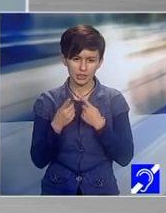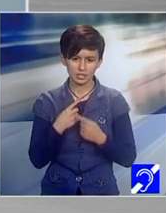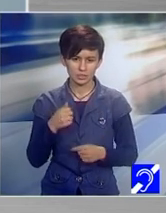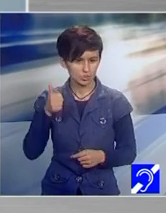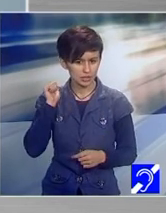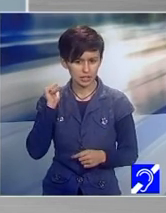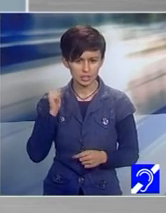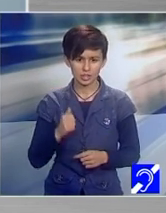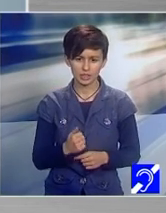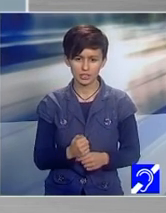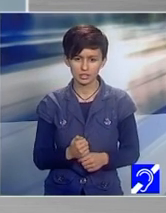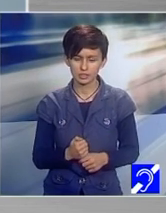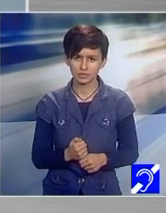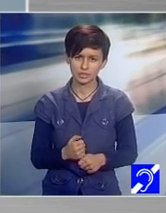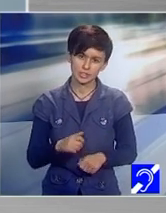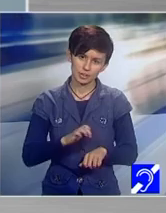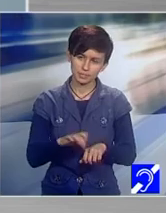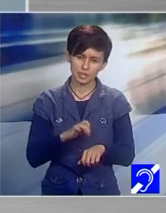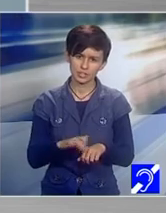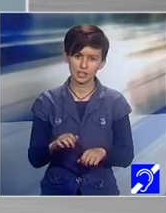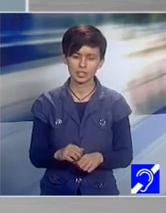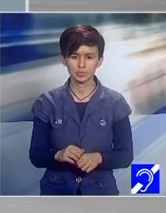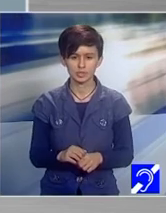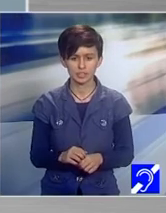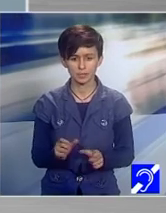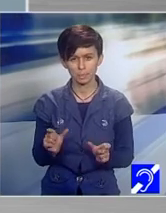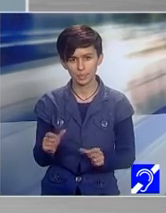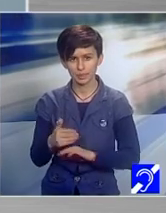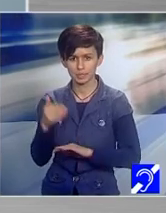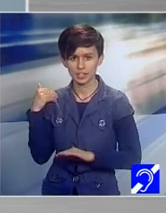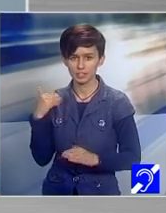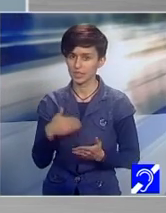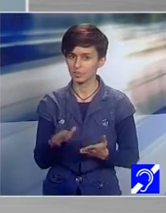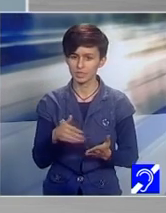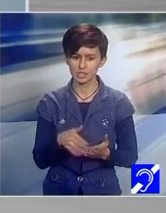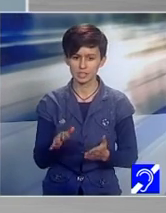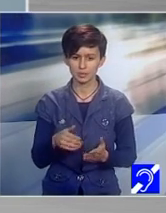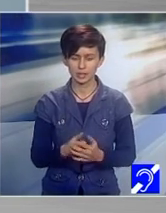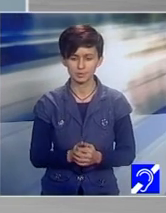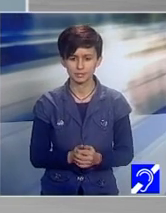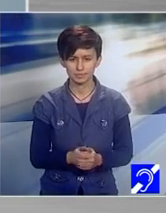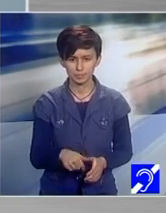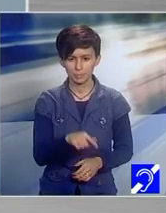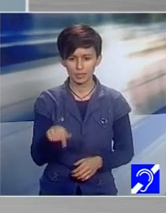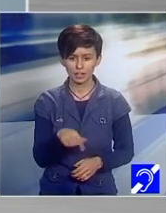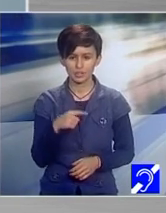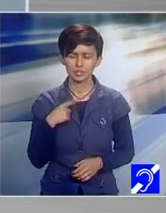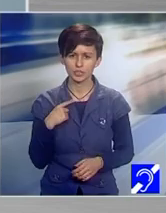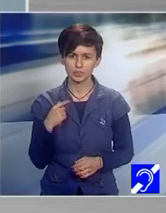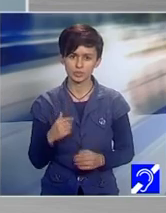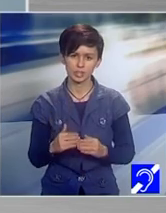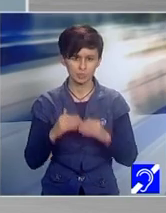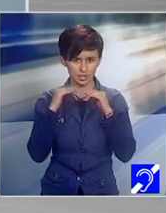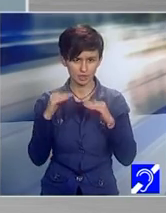ieri, să încercăm să prevenim cumva risipa. Deoarece, nu știu dacă știi, noi suntem fruntași și la